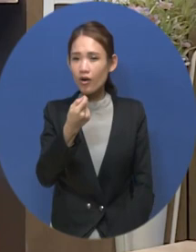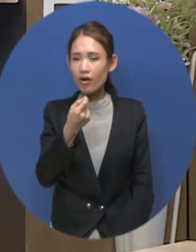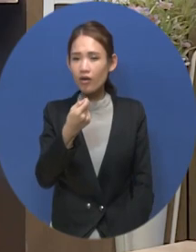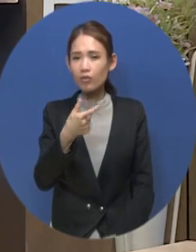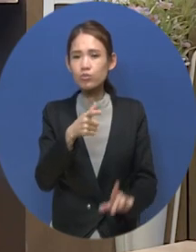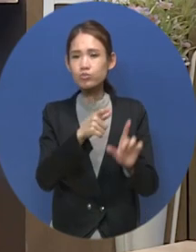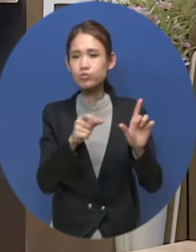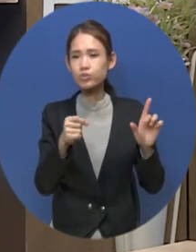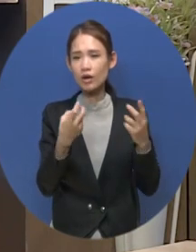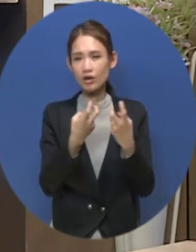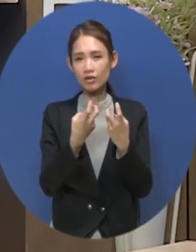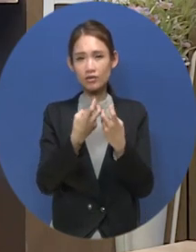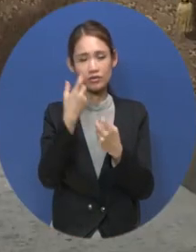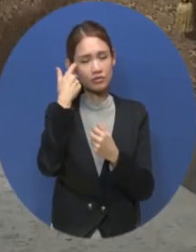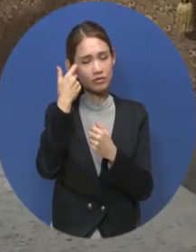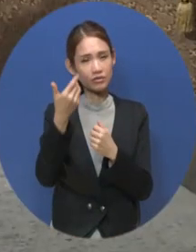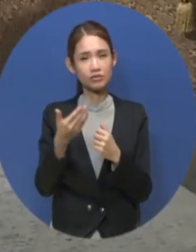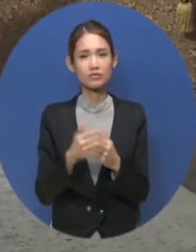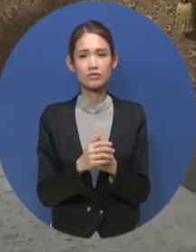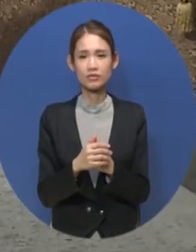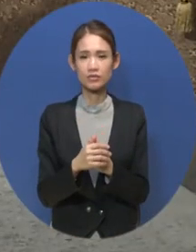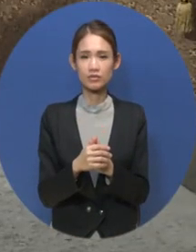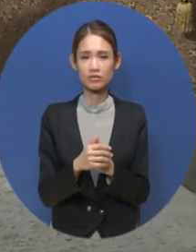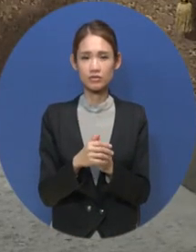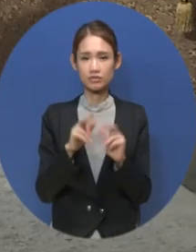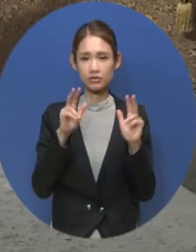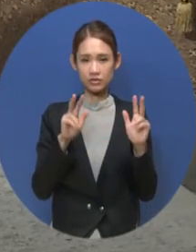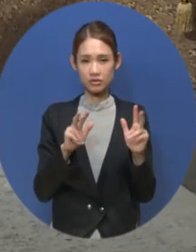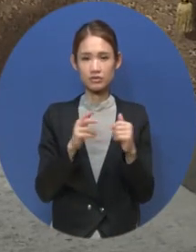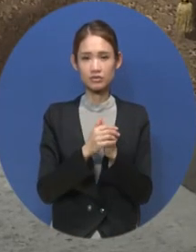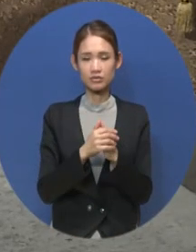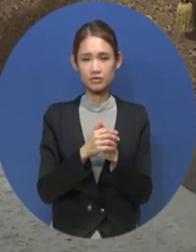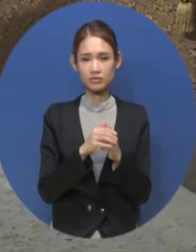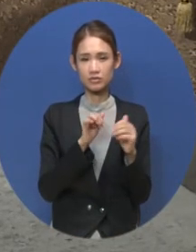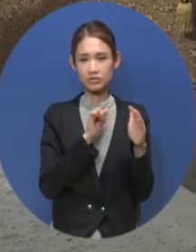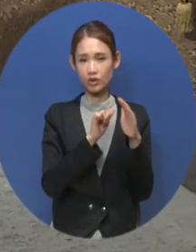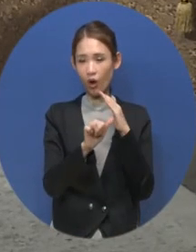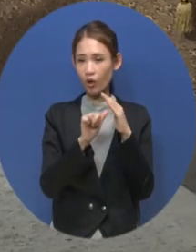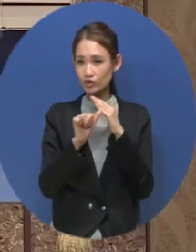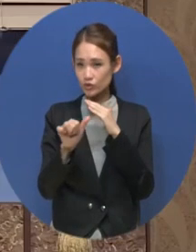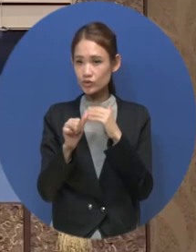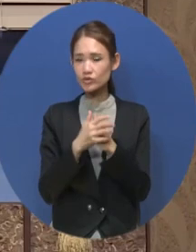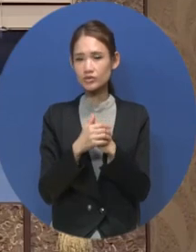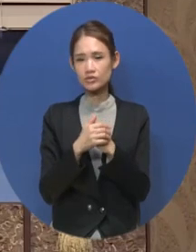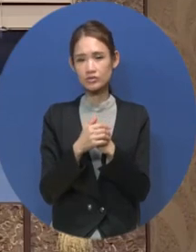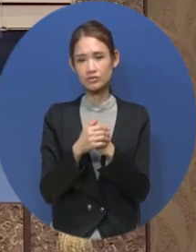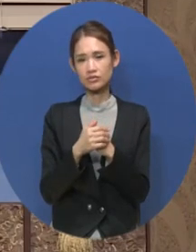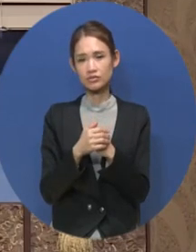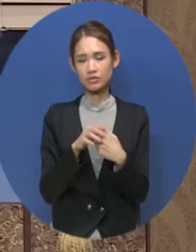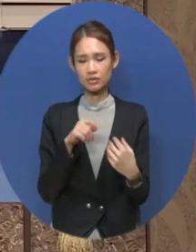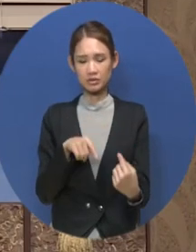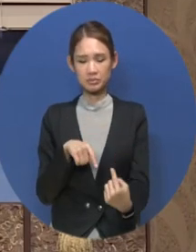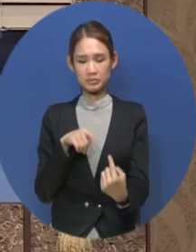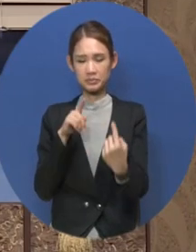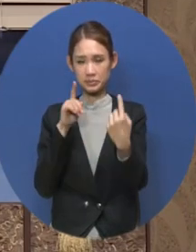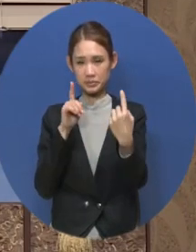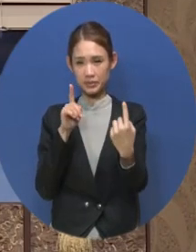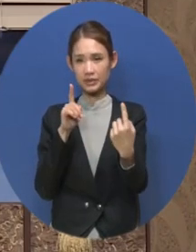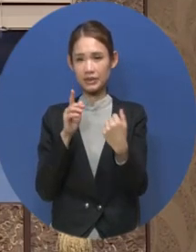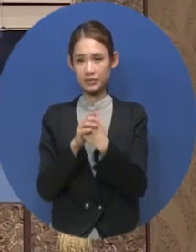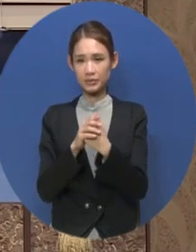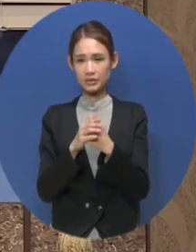어떻게 하고 계신가요? 지금 거의 선수들은 이제 초창기에는 저희가 이제 비대면으로 집에서